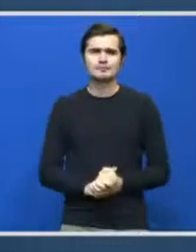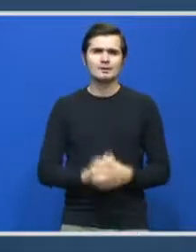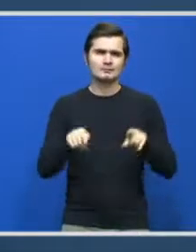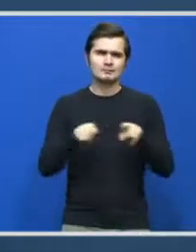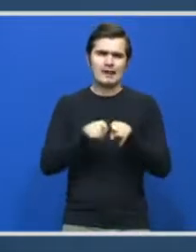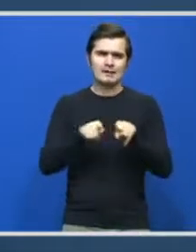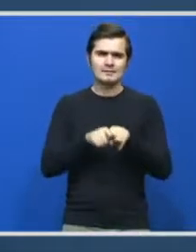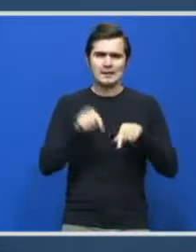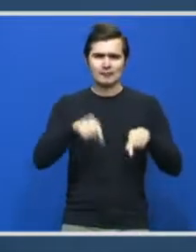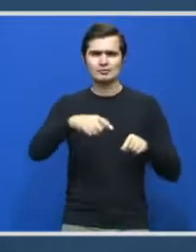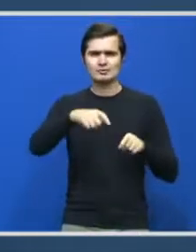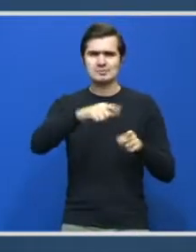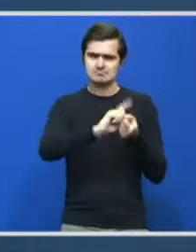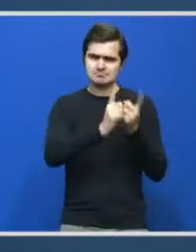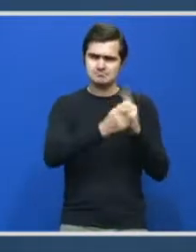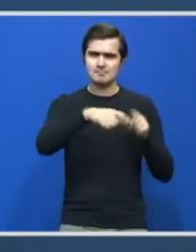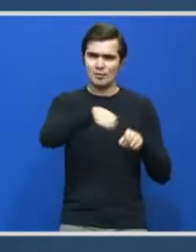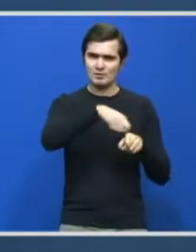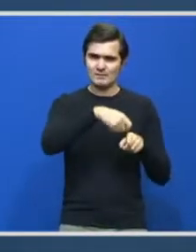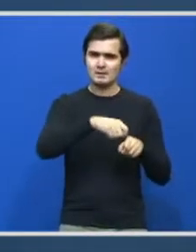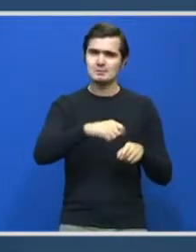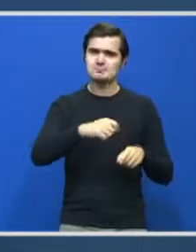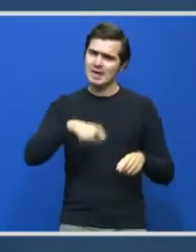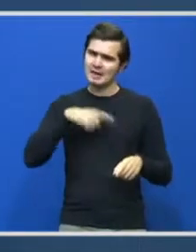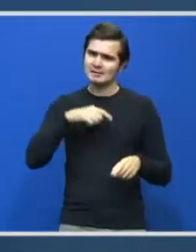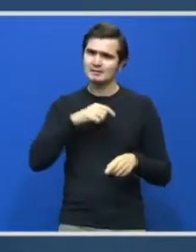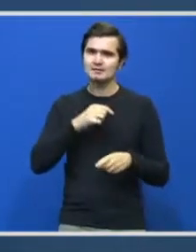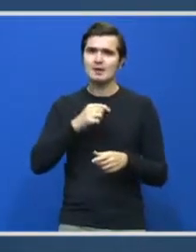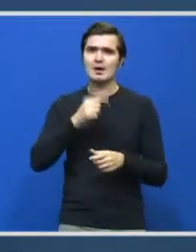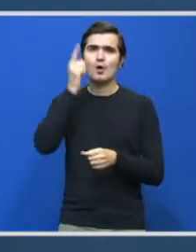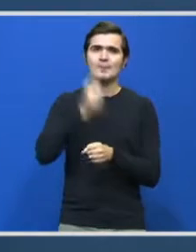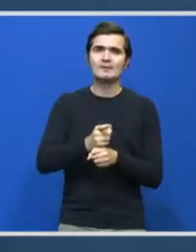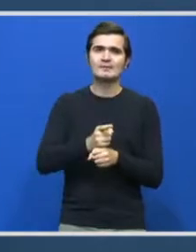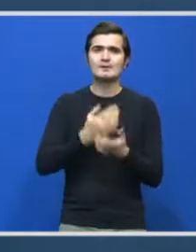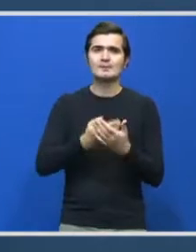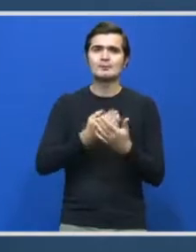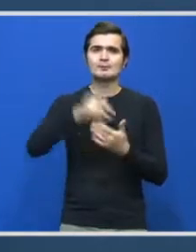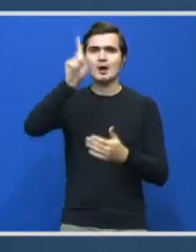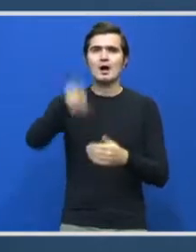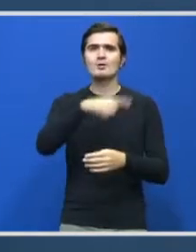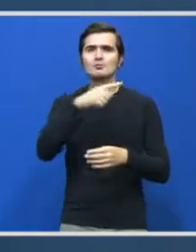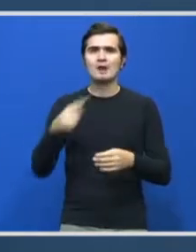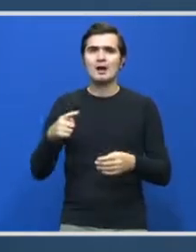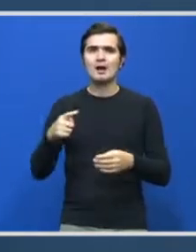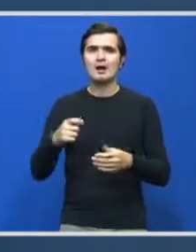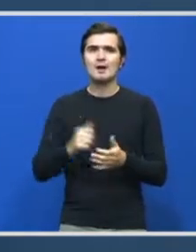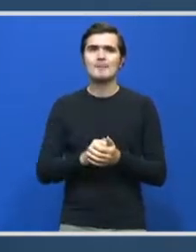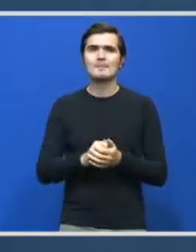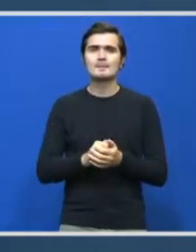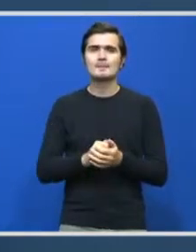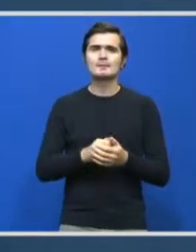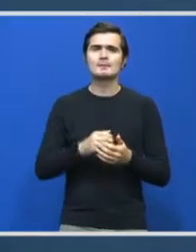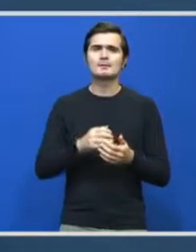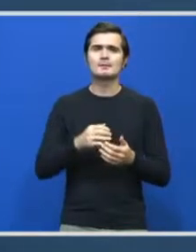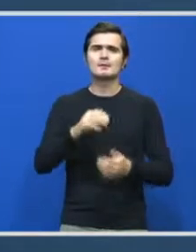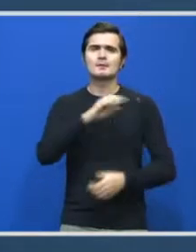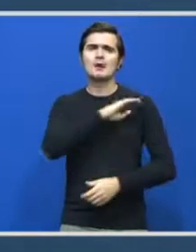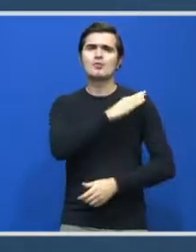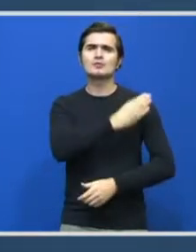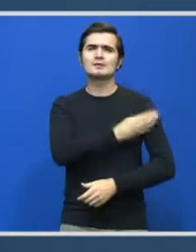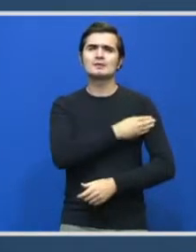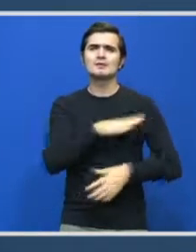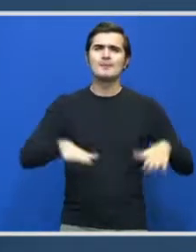În aceste modificări avem și obligativitatea înrolării autorităților publice, instituțiilor publice sau de interes public